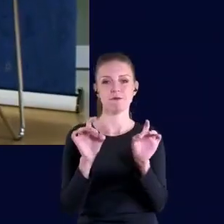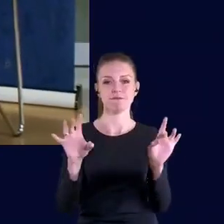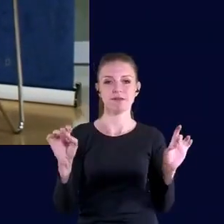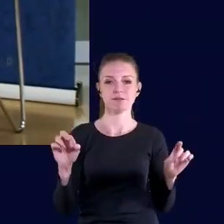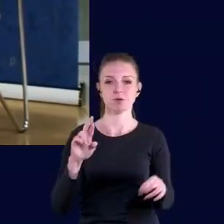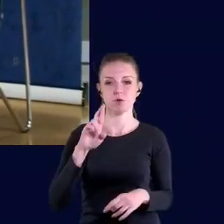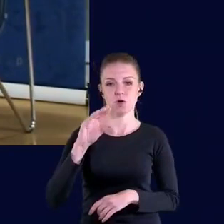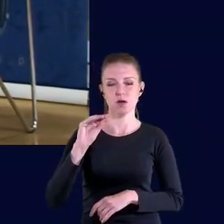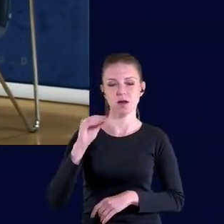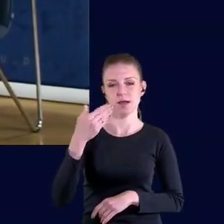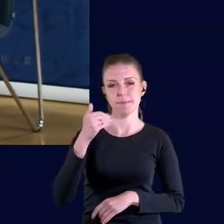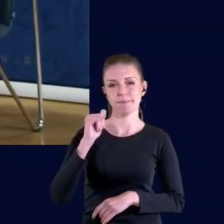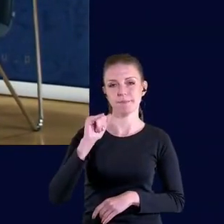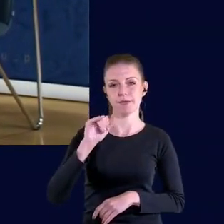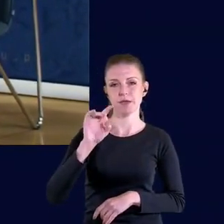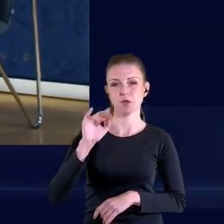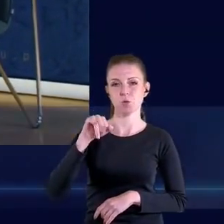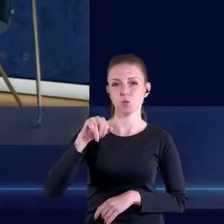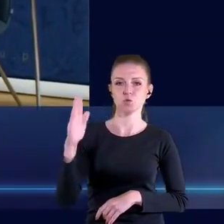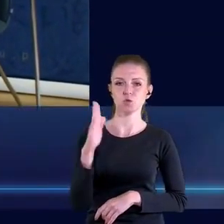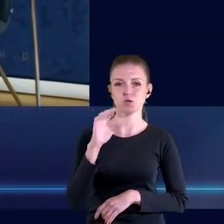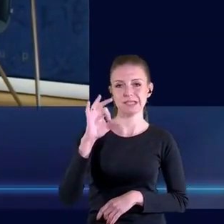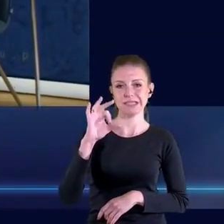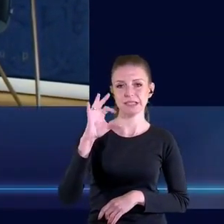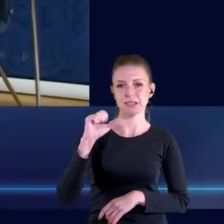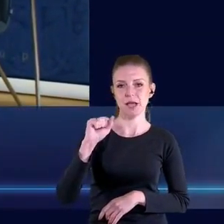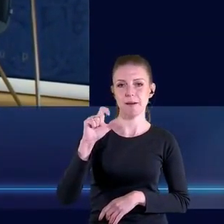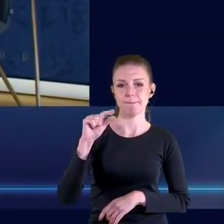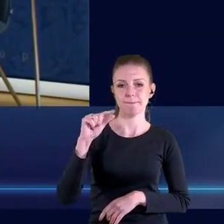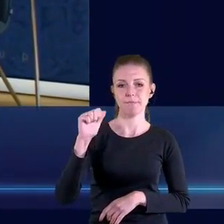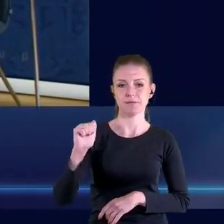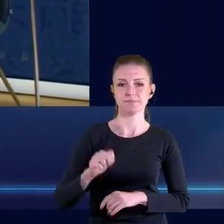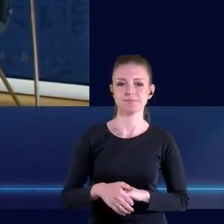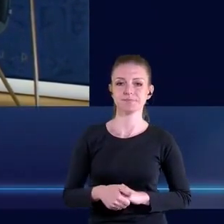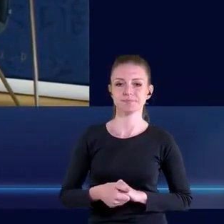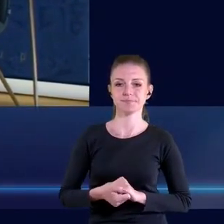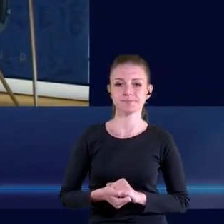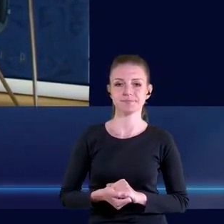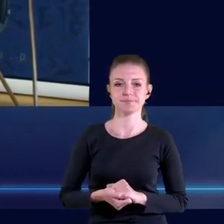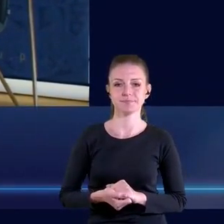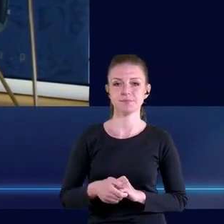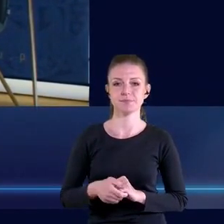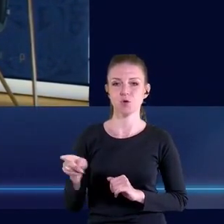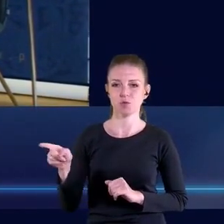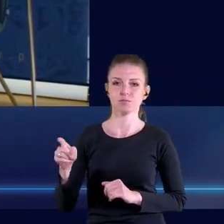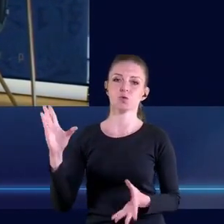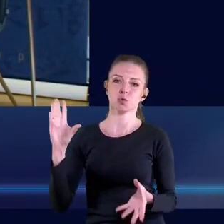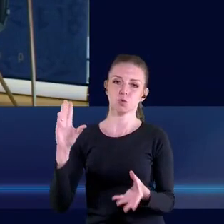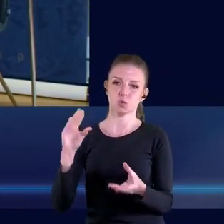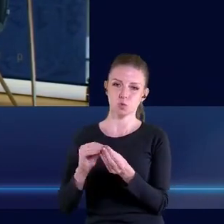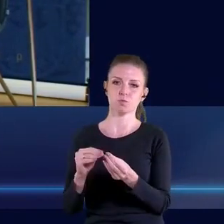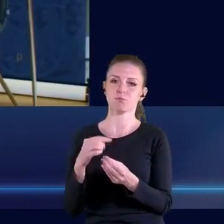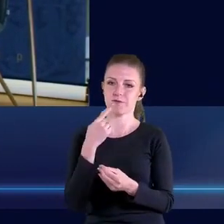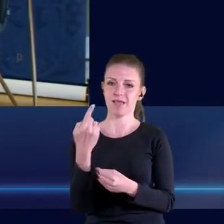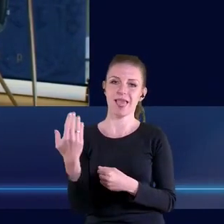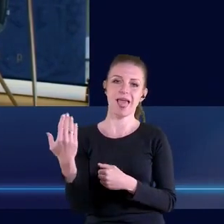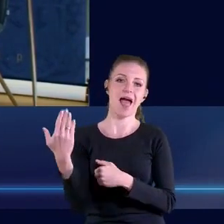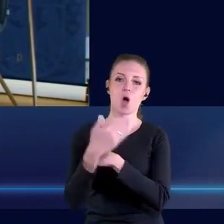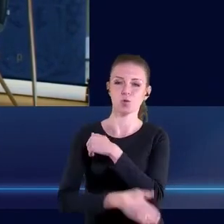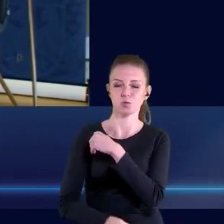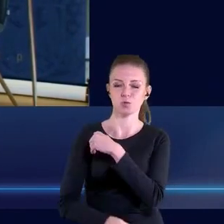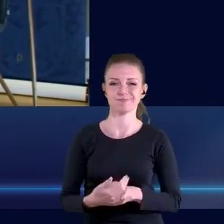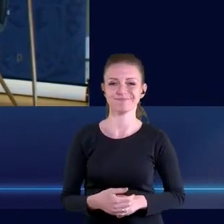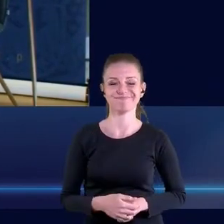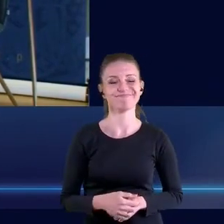remigiuszowi sapie który zakończy tutaj naszym konferencję Bardzo